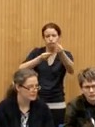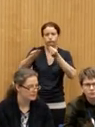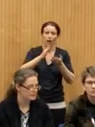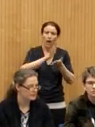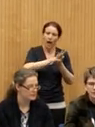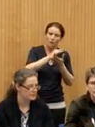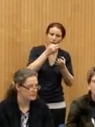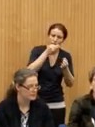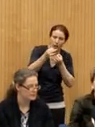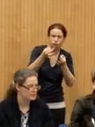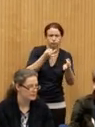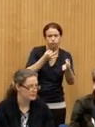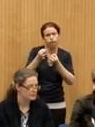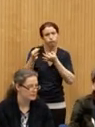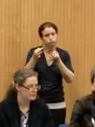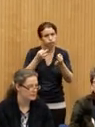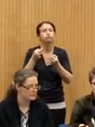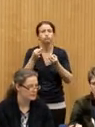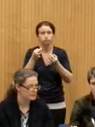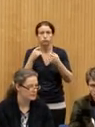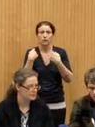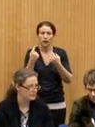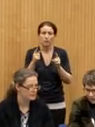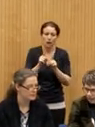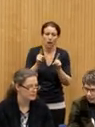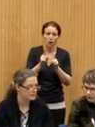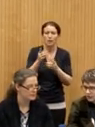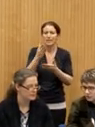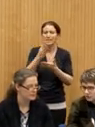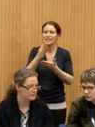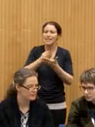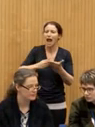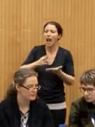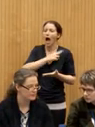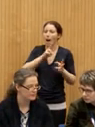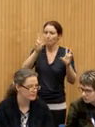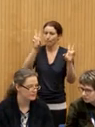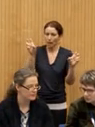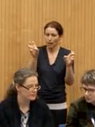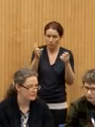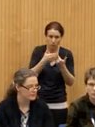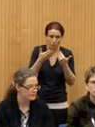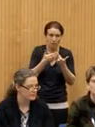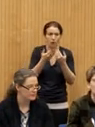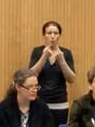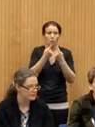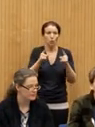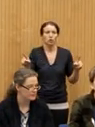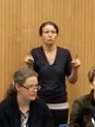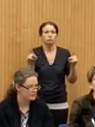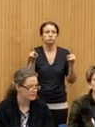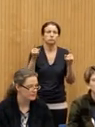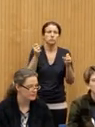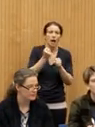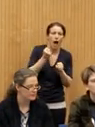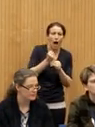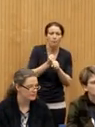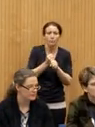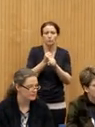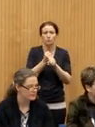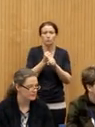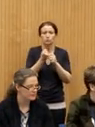Sprache ist und sowas. Und dann gibt es auch zur Teilhabe einen Sitzung und zur Arbeit und